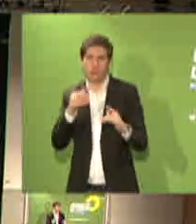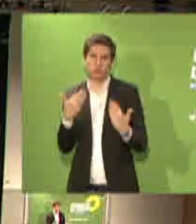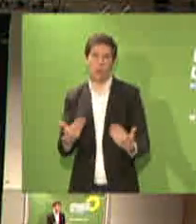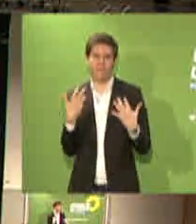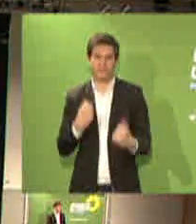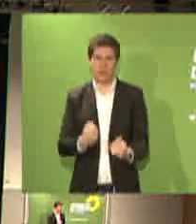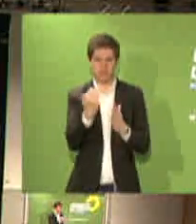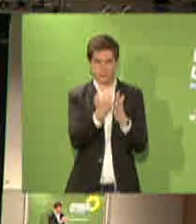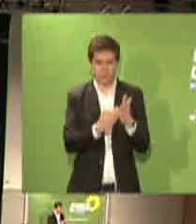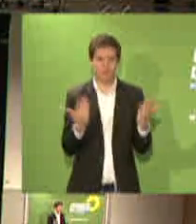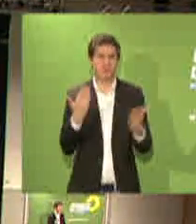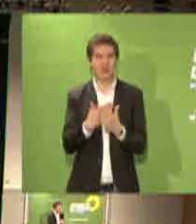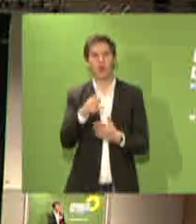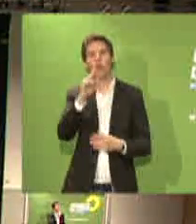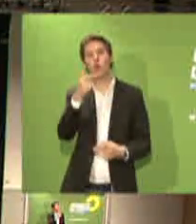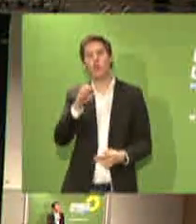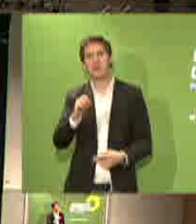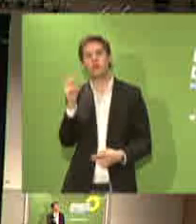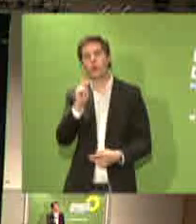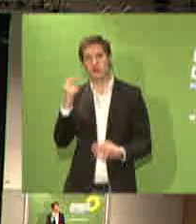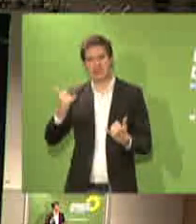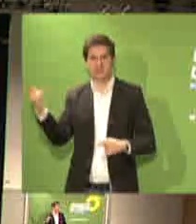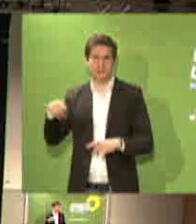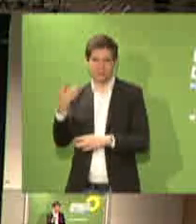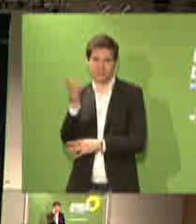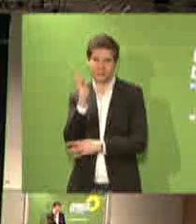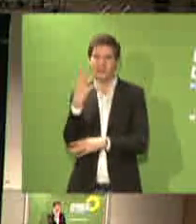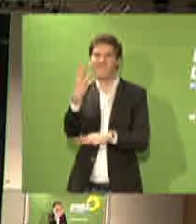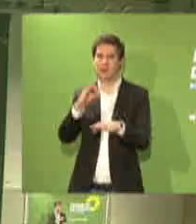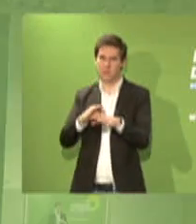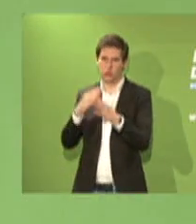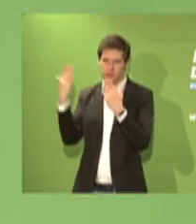damit hat jetzt Ute Kotschi das Wort und du hast jetzt 4 Minuten Zeit.